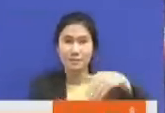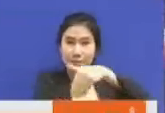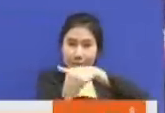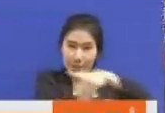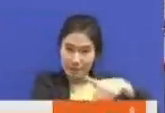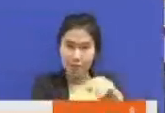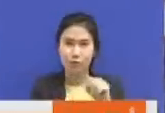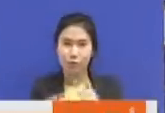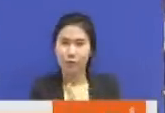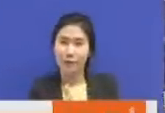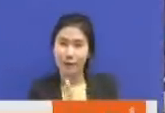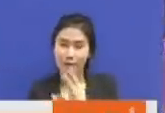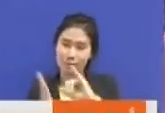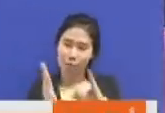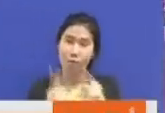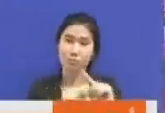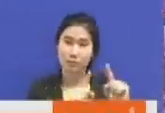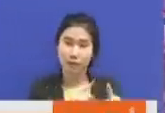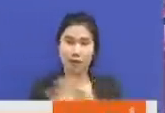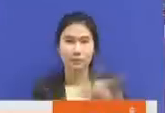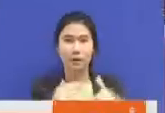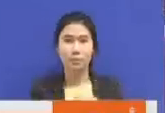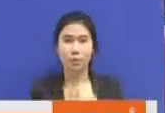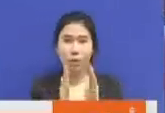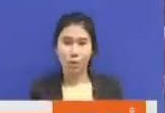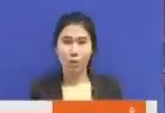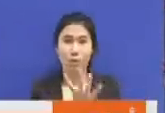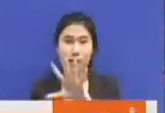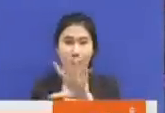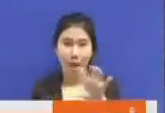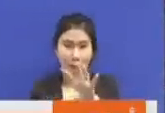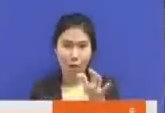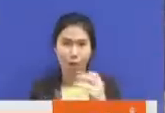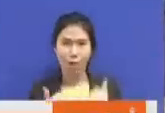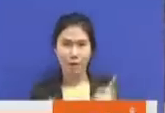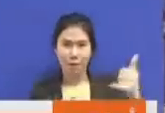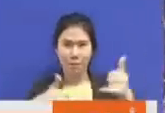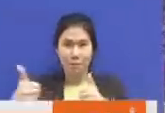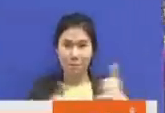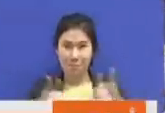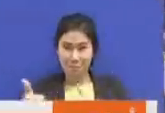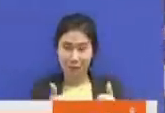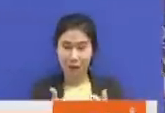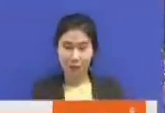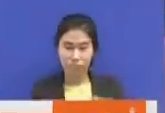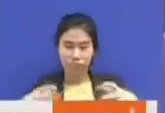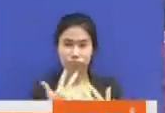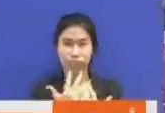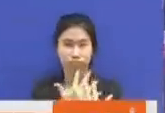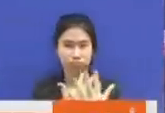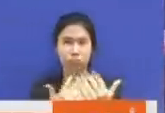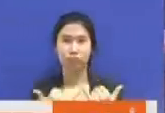รถเข็นเหลืองจ้างชน 500ท่านที่มาพร้อมริ้บเกิดวันนี้